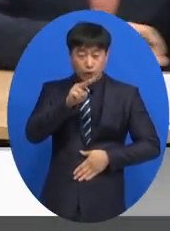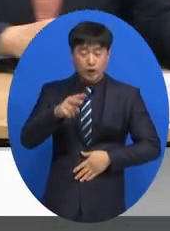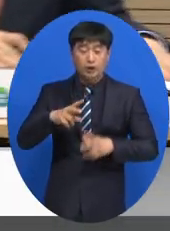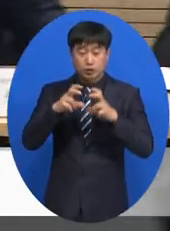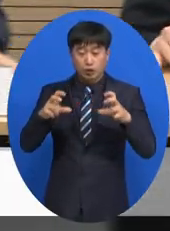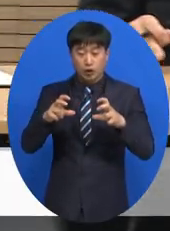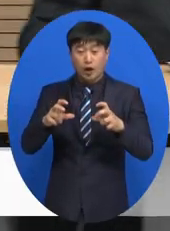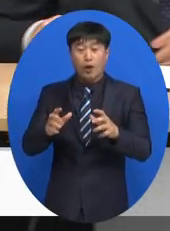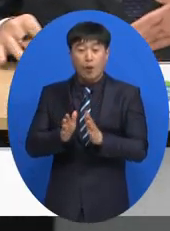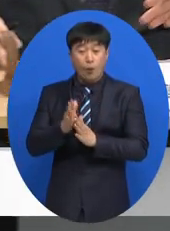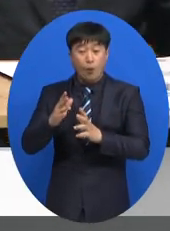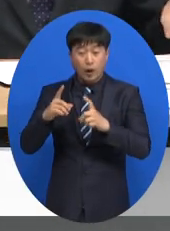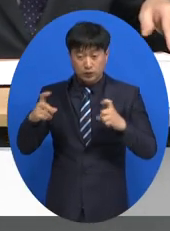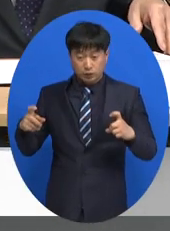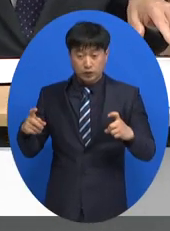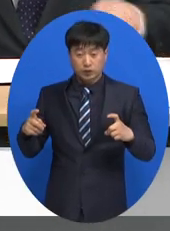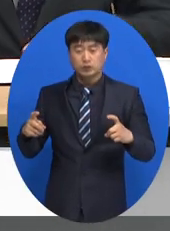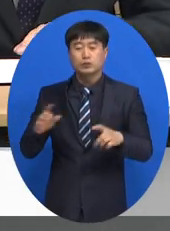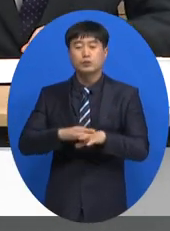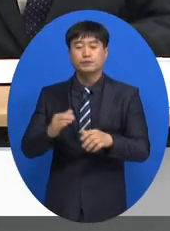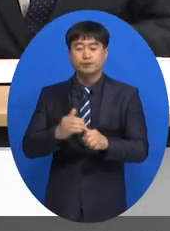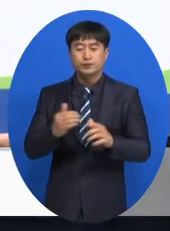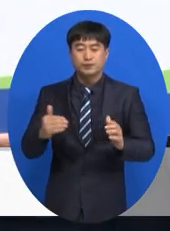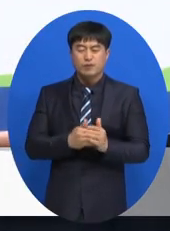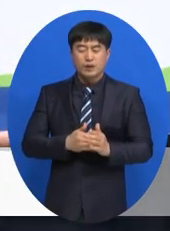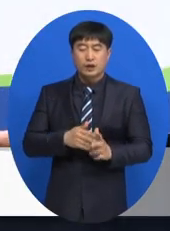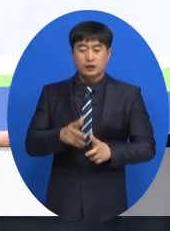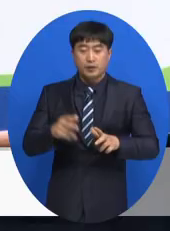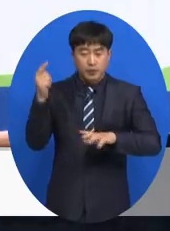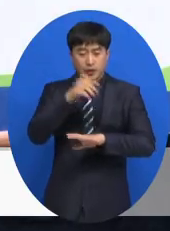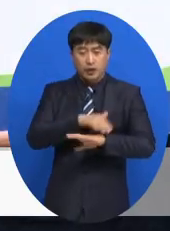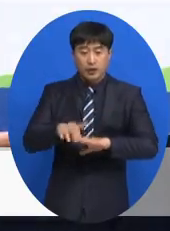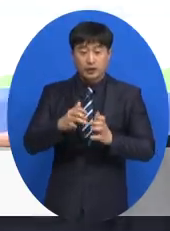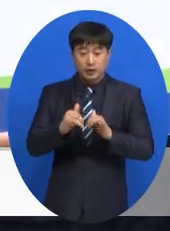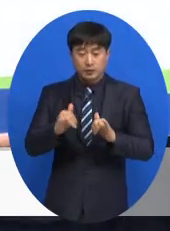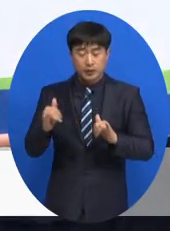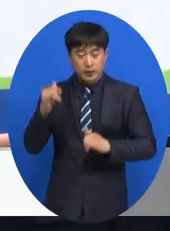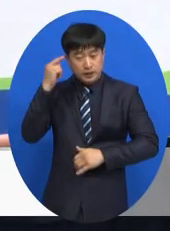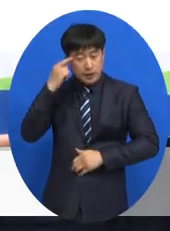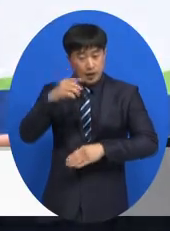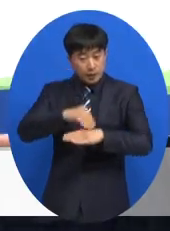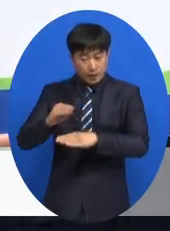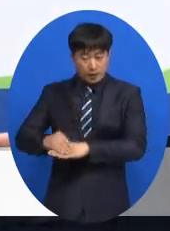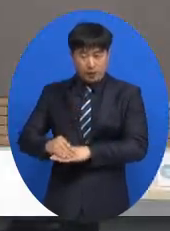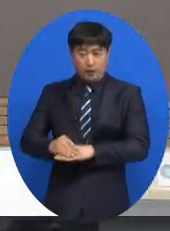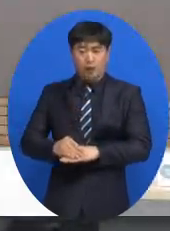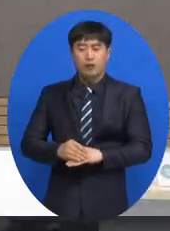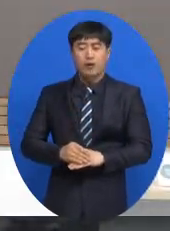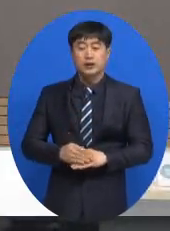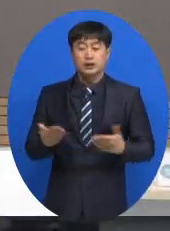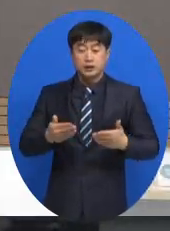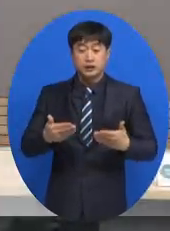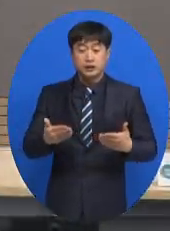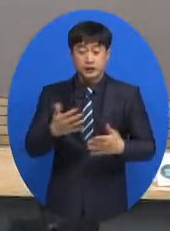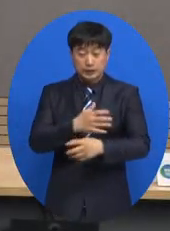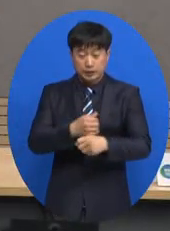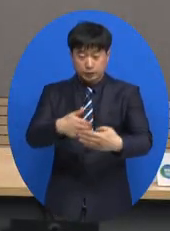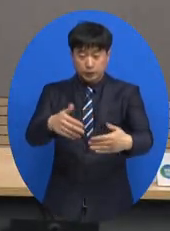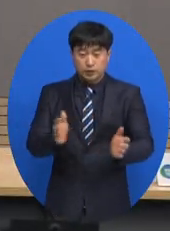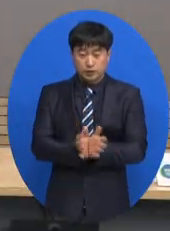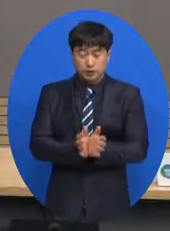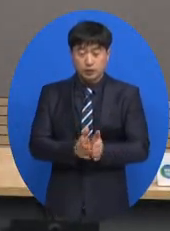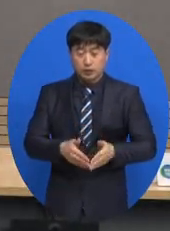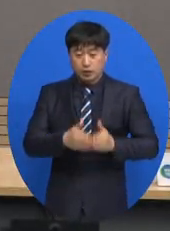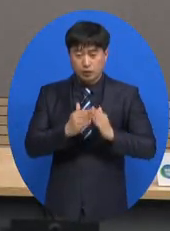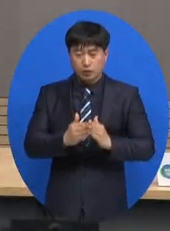성남, 화성시가 손을 잡았습니다. 사업계획에 시민 의견을 최대한 반영하고 실무 협의체를 구성해 상호 협력하며